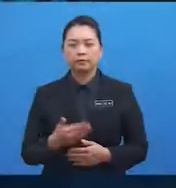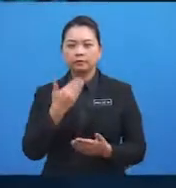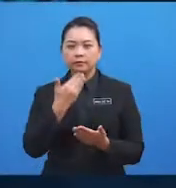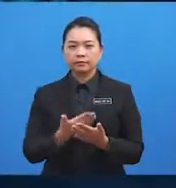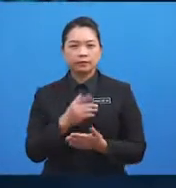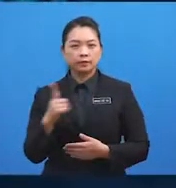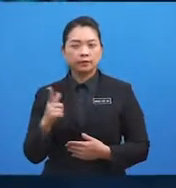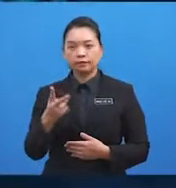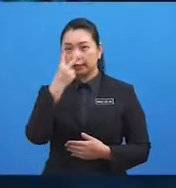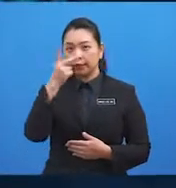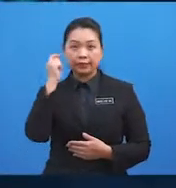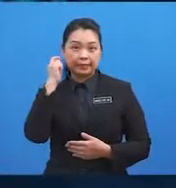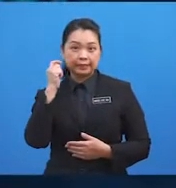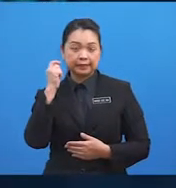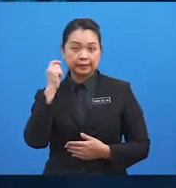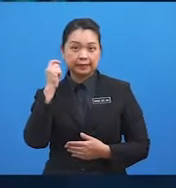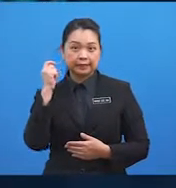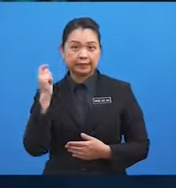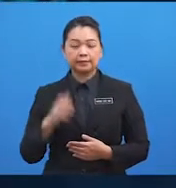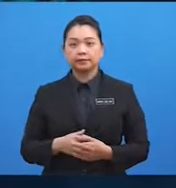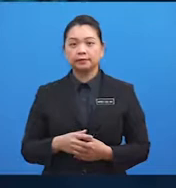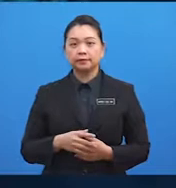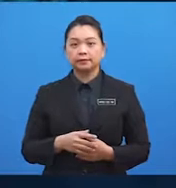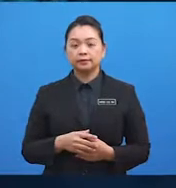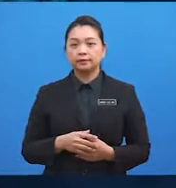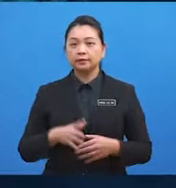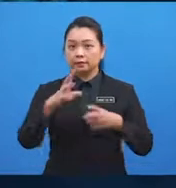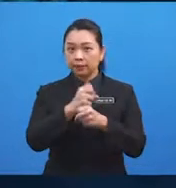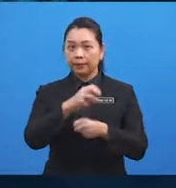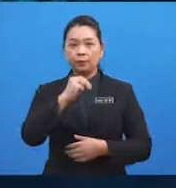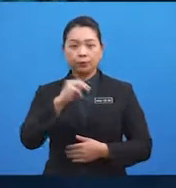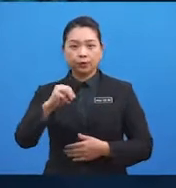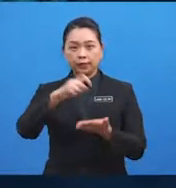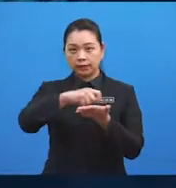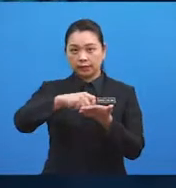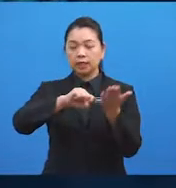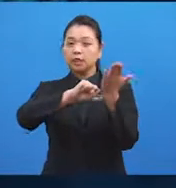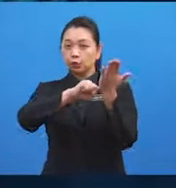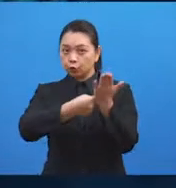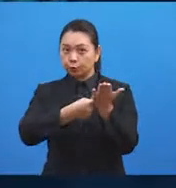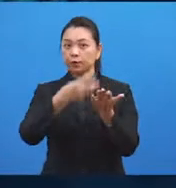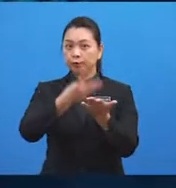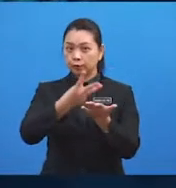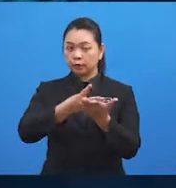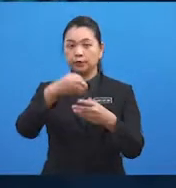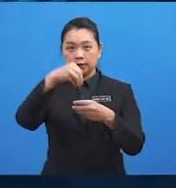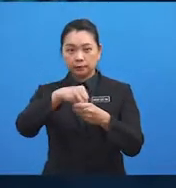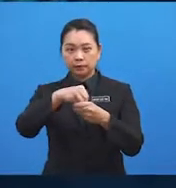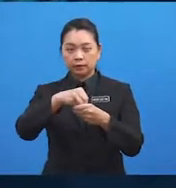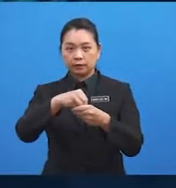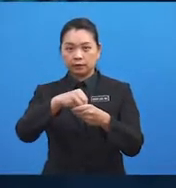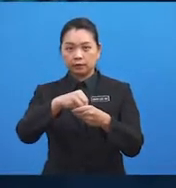Baiklah, berdasarkan klip video itu tadi, dapatkah murid-murid menyatakan sumber pembiayaan dalaman yang mana